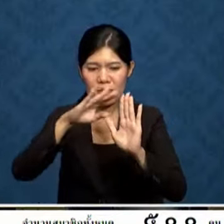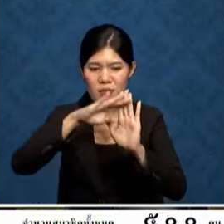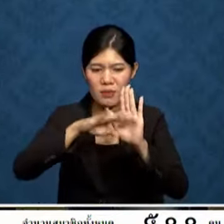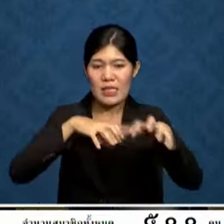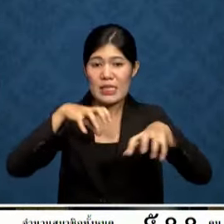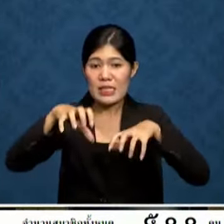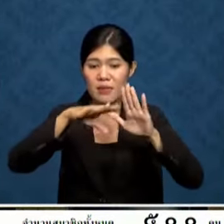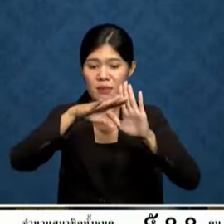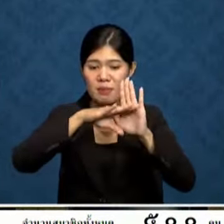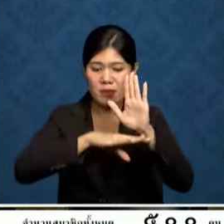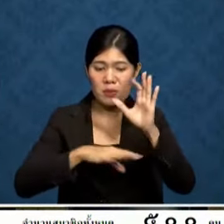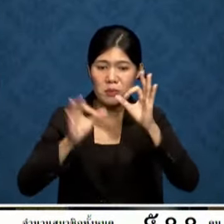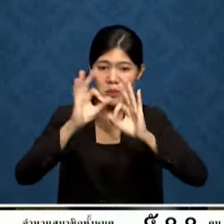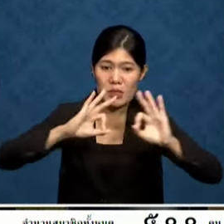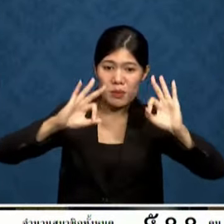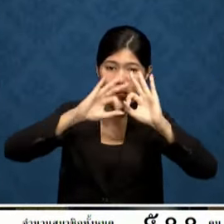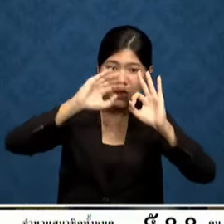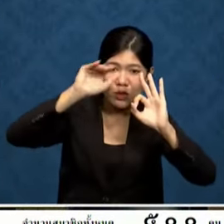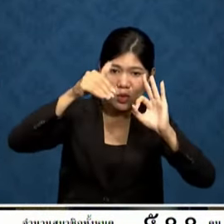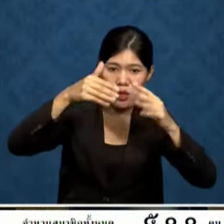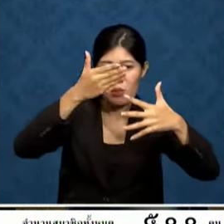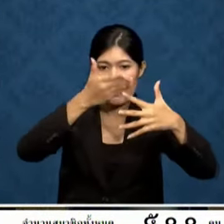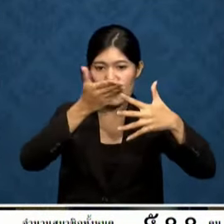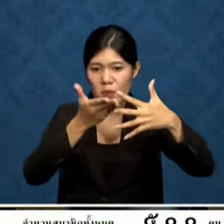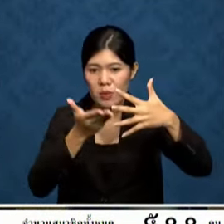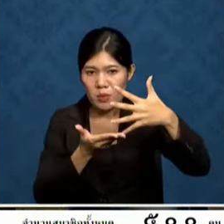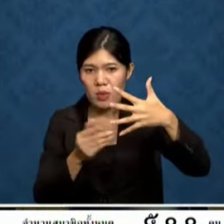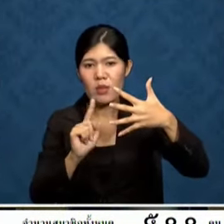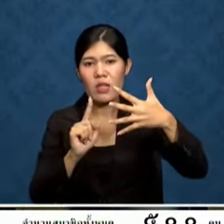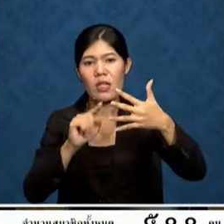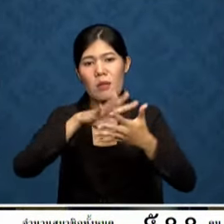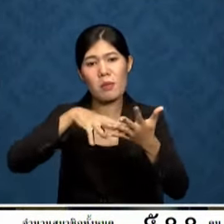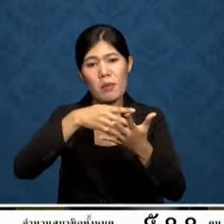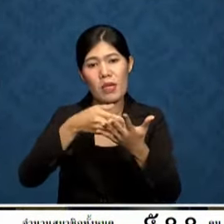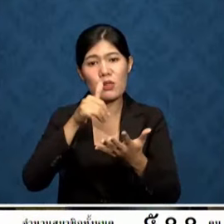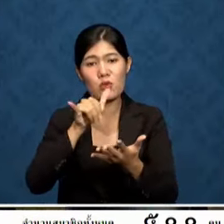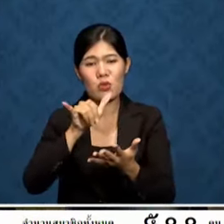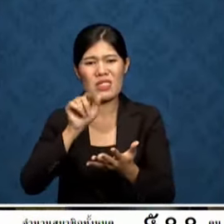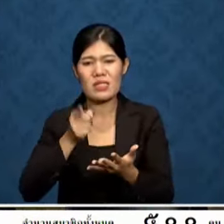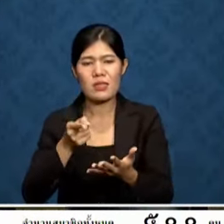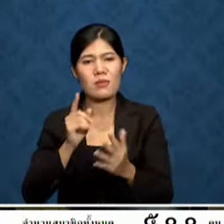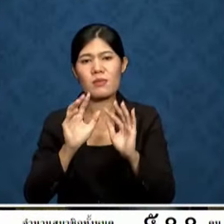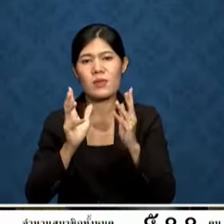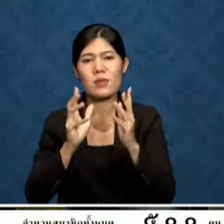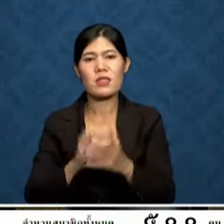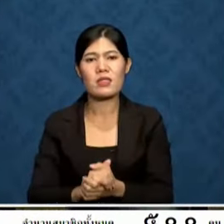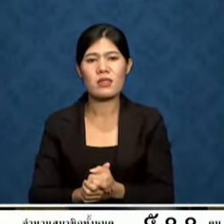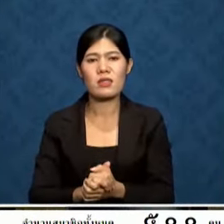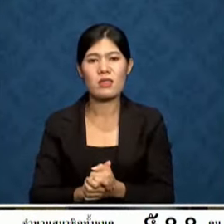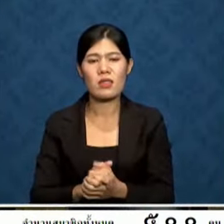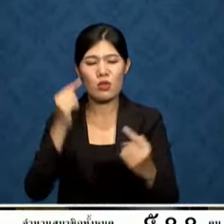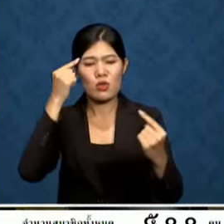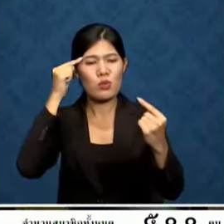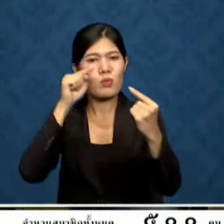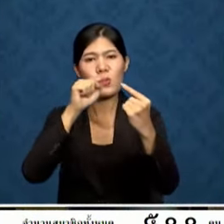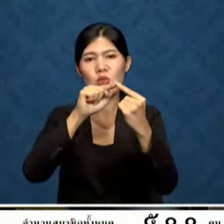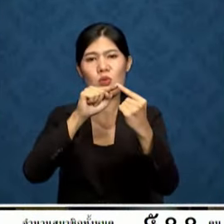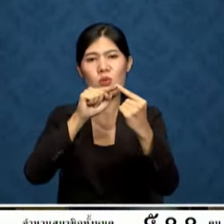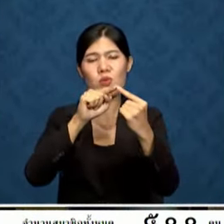สำคัญแบบมียุทธศาสตร์จริงๆตัวชี้วัดในการใช้งบประมาณก็เหมือนเดิมครับ